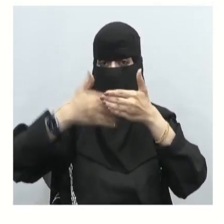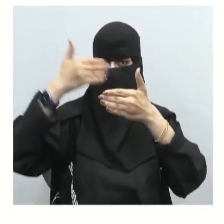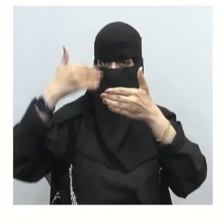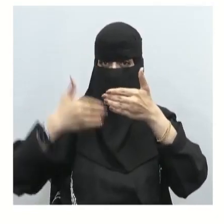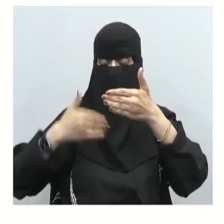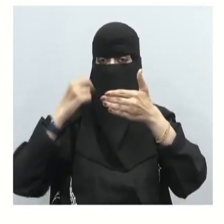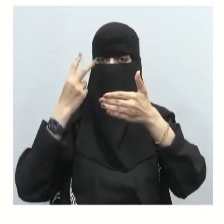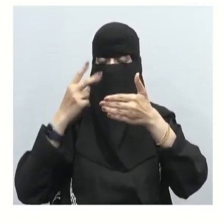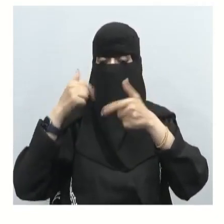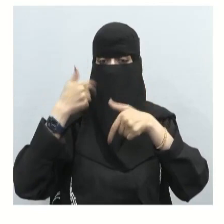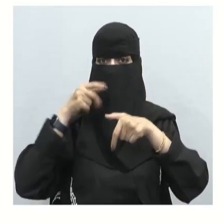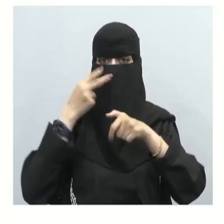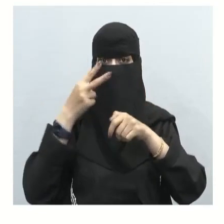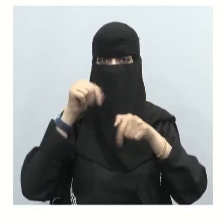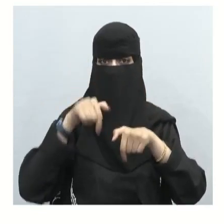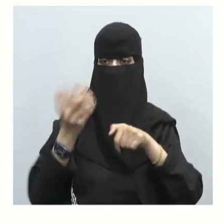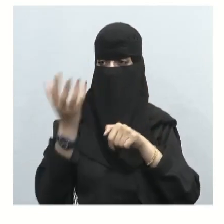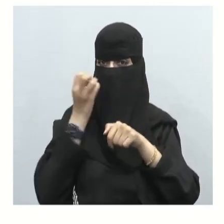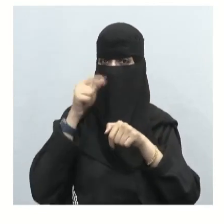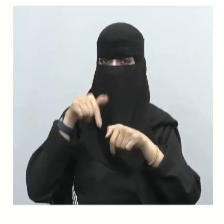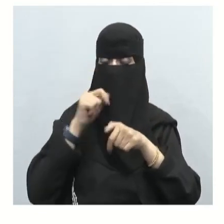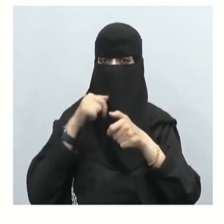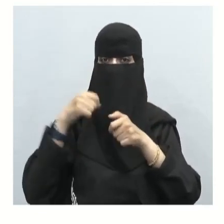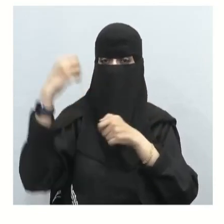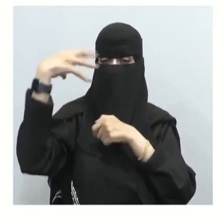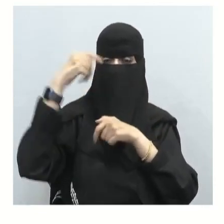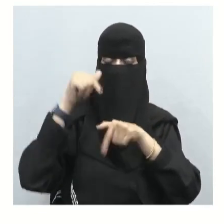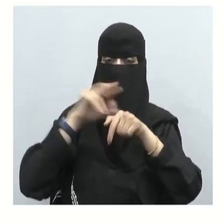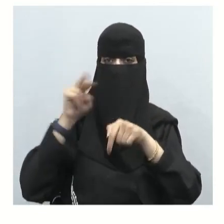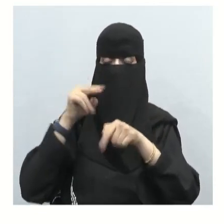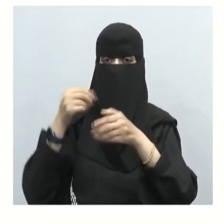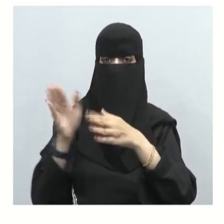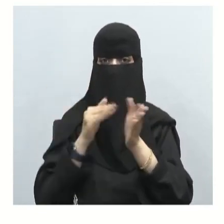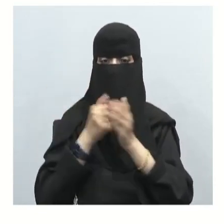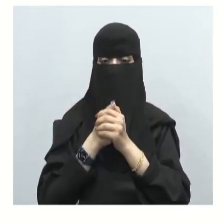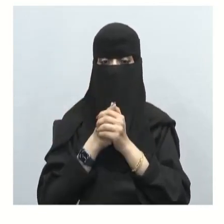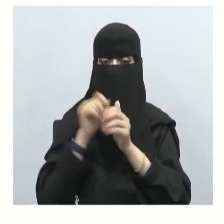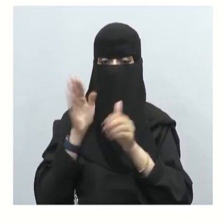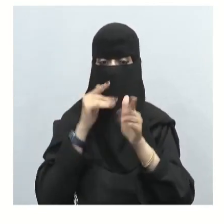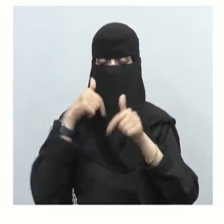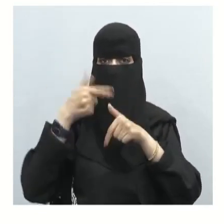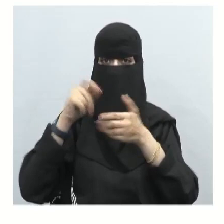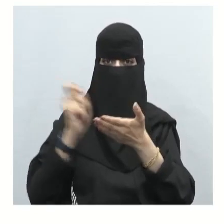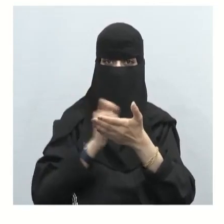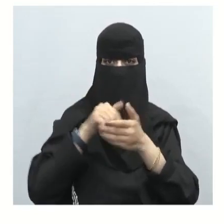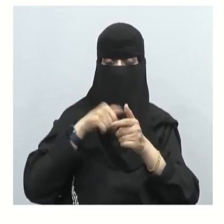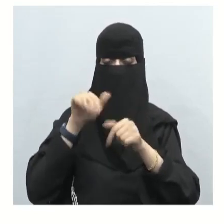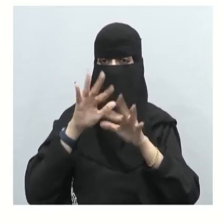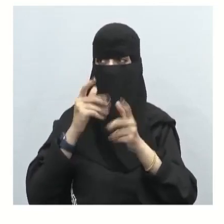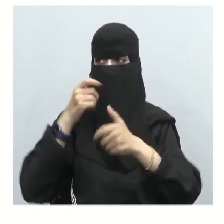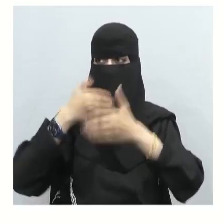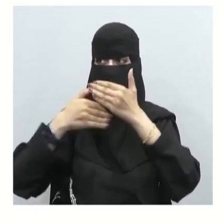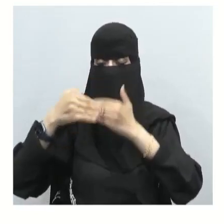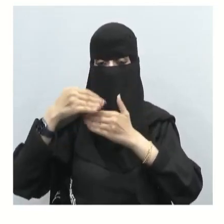المرشح الاخر وننظر الى المصدر الضوئي المتوهج من خلال هذين المرشحين ثم ندور احد المرشحين